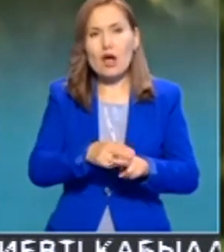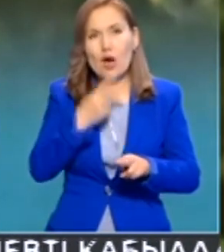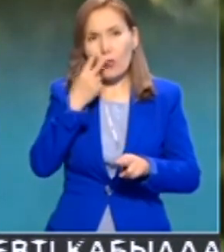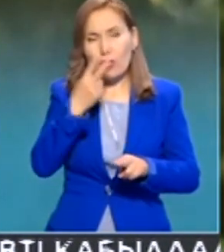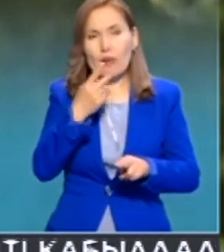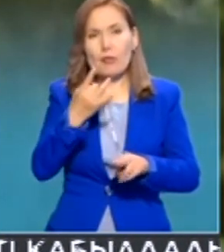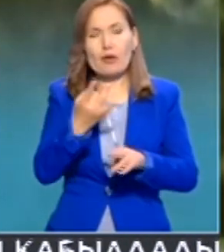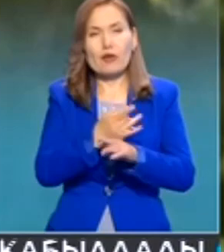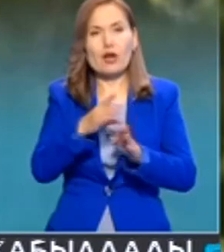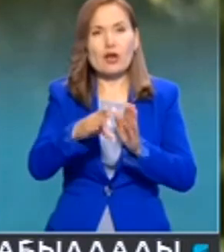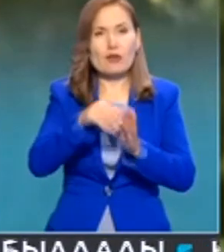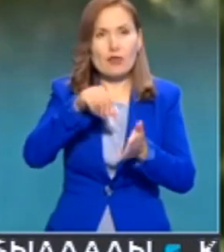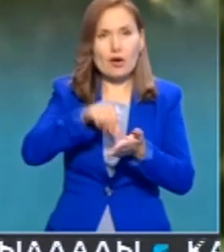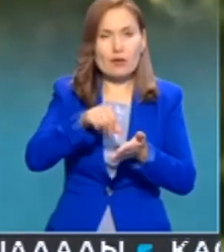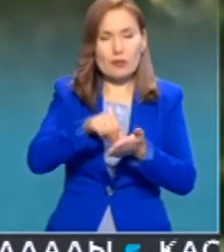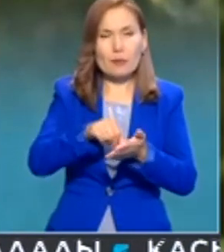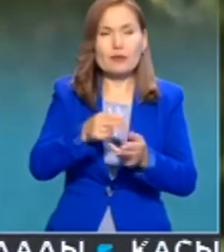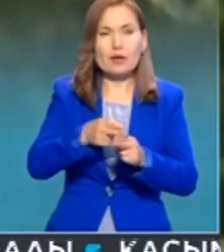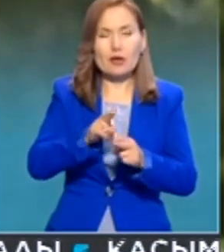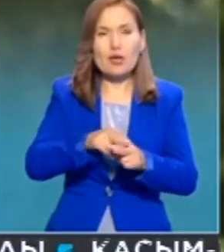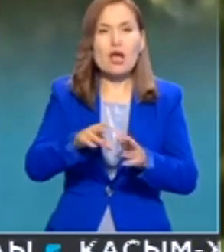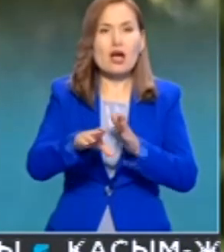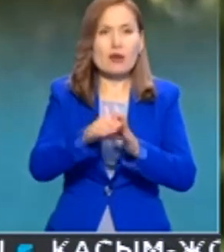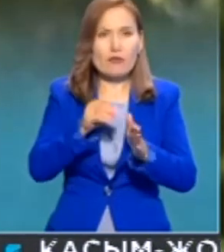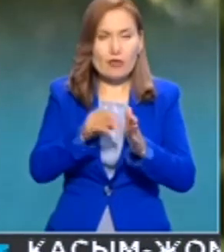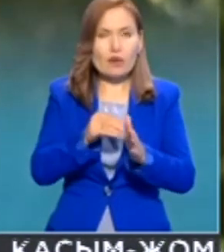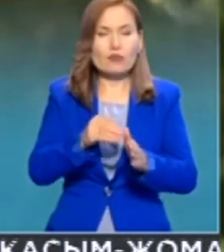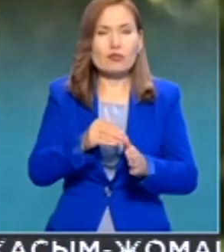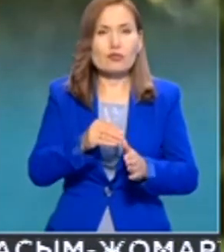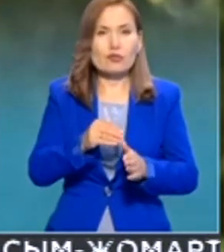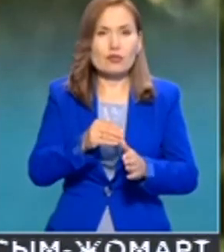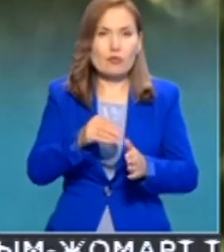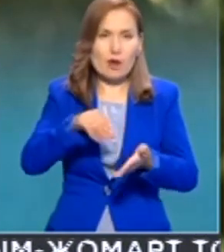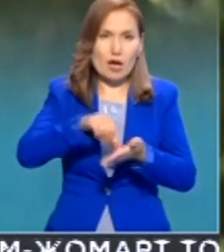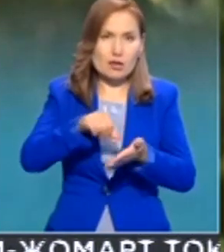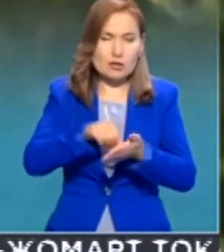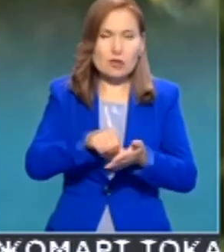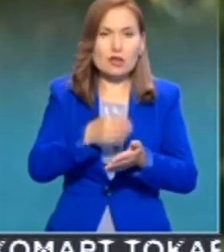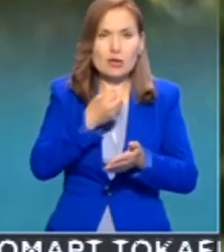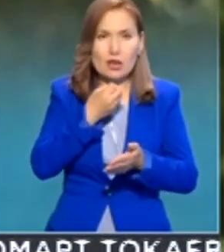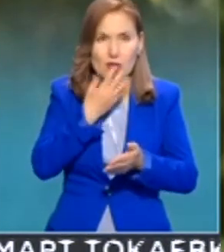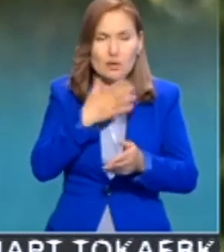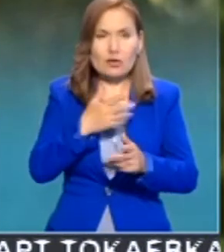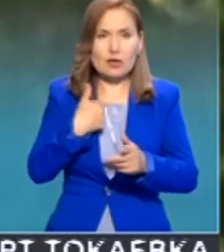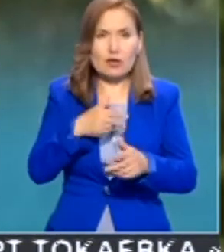себепті референдумға жалпы көзқарасым жақсы. Бірақ енді ішіндегі пункттер бойынша